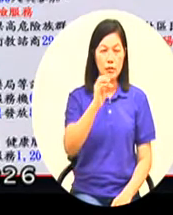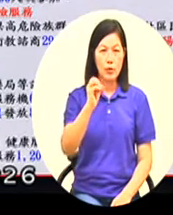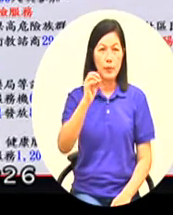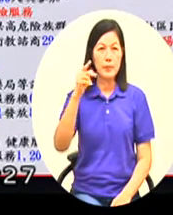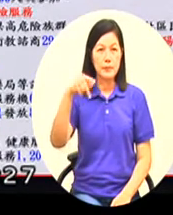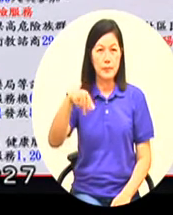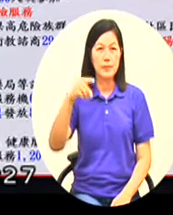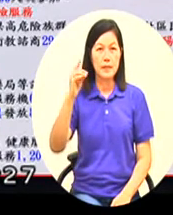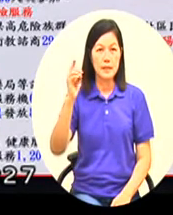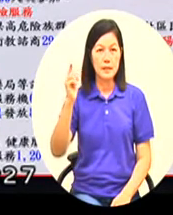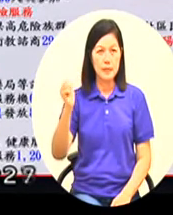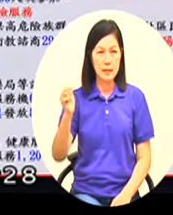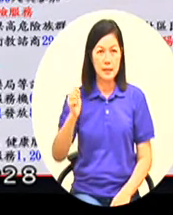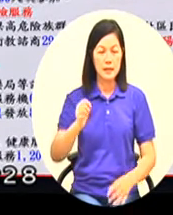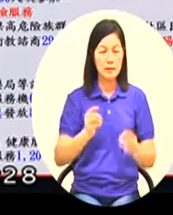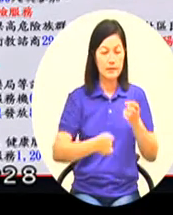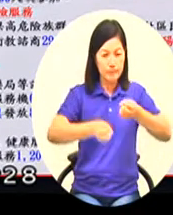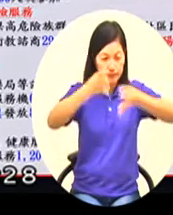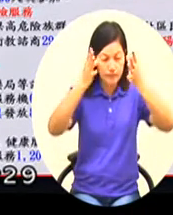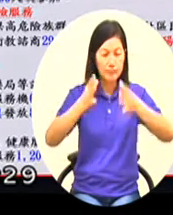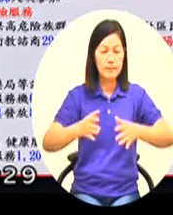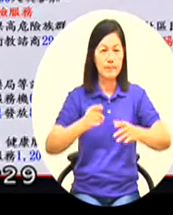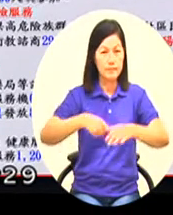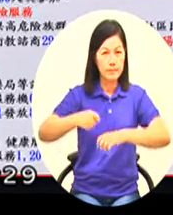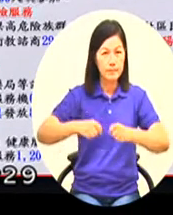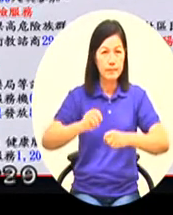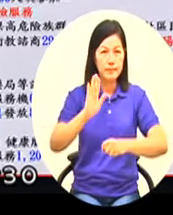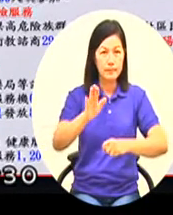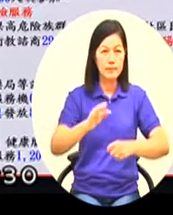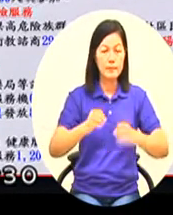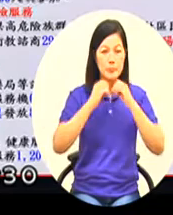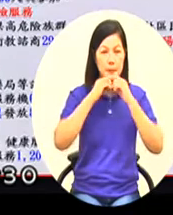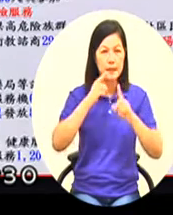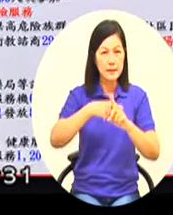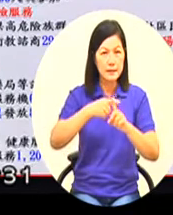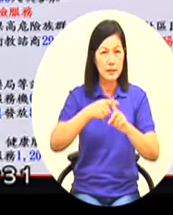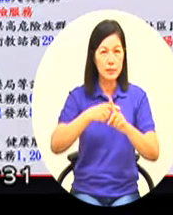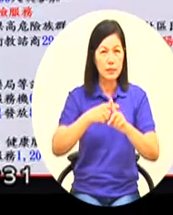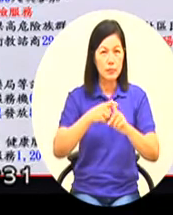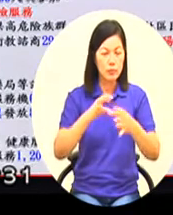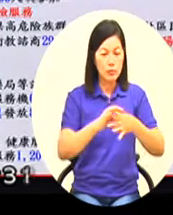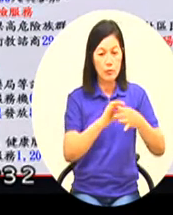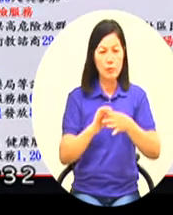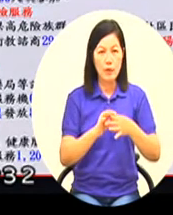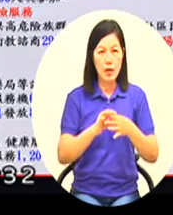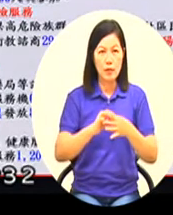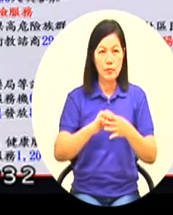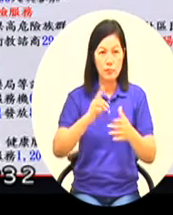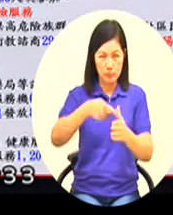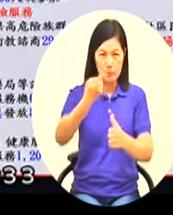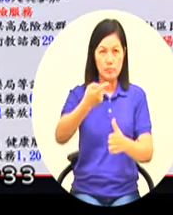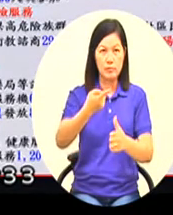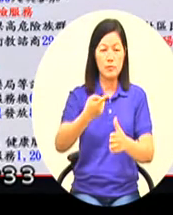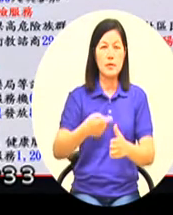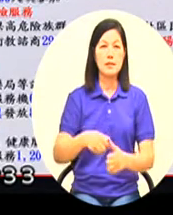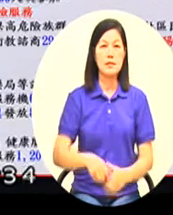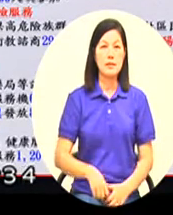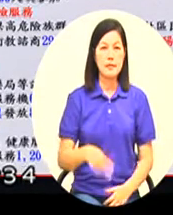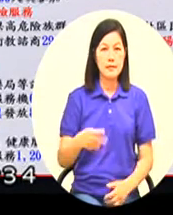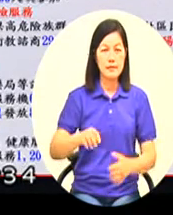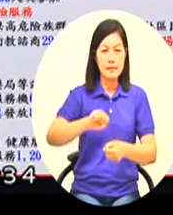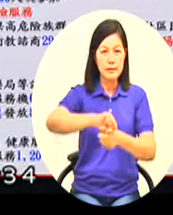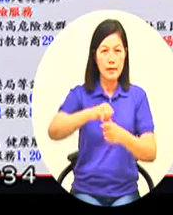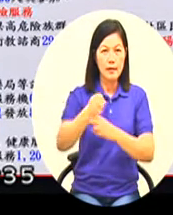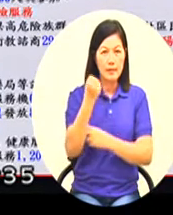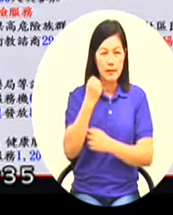部分，那我们的执行率跟我们的实际上的品质的关怀品质率都是优于全国。那此外是加强我们的一个相关